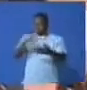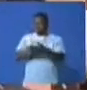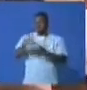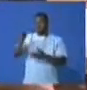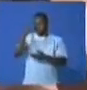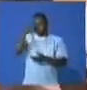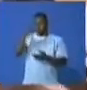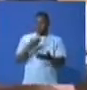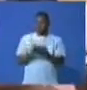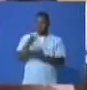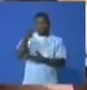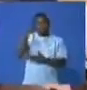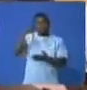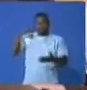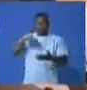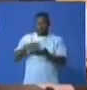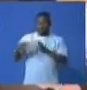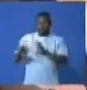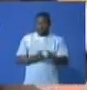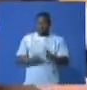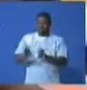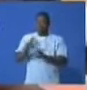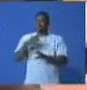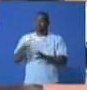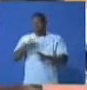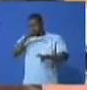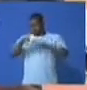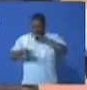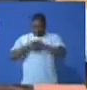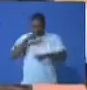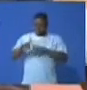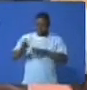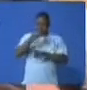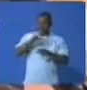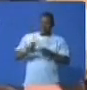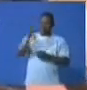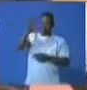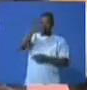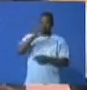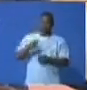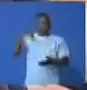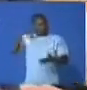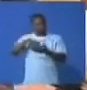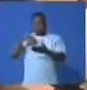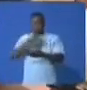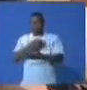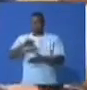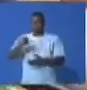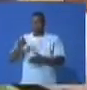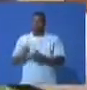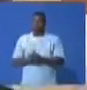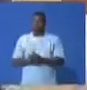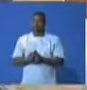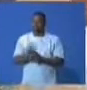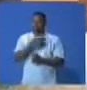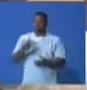étudiants qui vont faire des doctorats, des voyages d'études, des renforcements des capacités des enseignants. Également